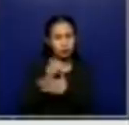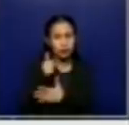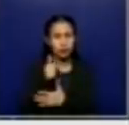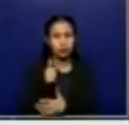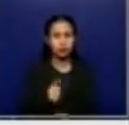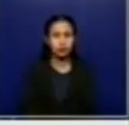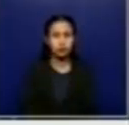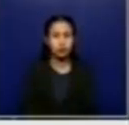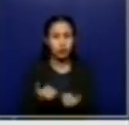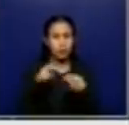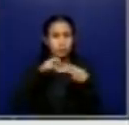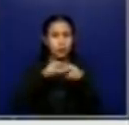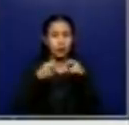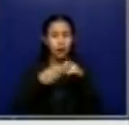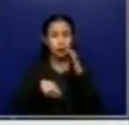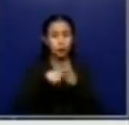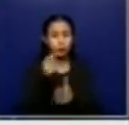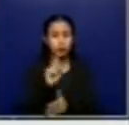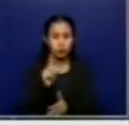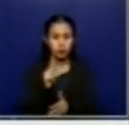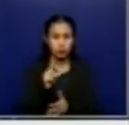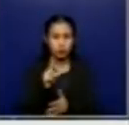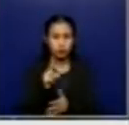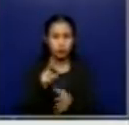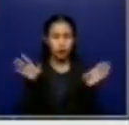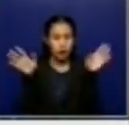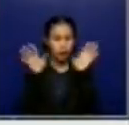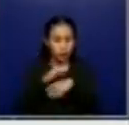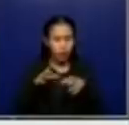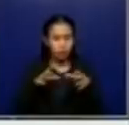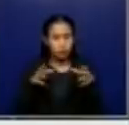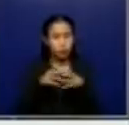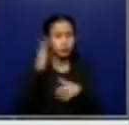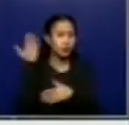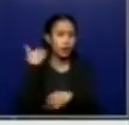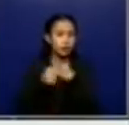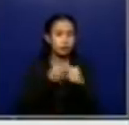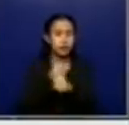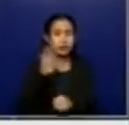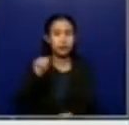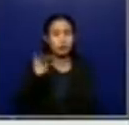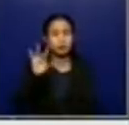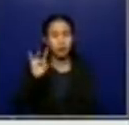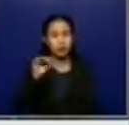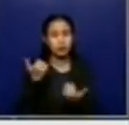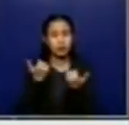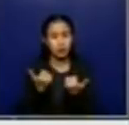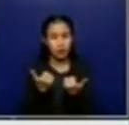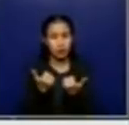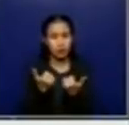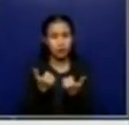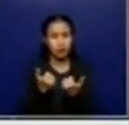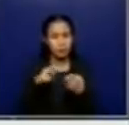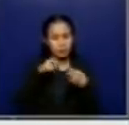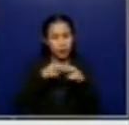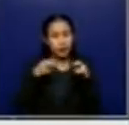สภาพปัญหาและสาเหตุที่ศึกษามาเนี่ยเป็นภาพโดยรวมตั้งแต่ปี48แต่ขณะนี้เนี่ยสภาพปั